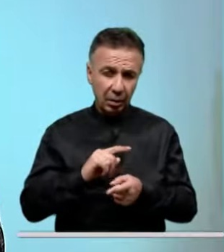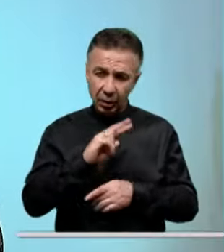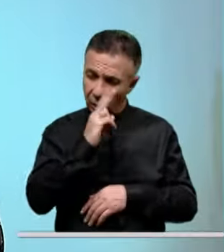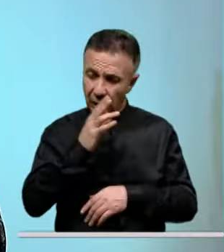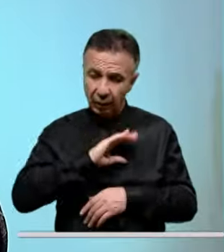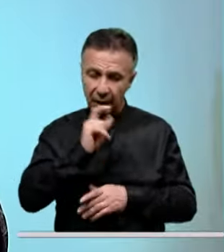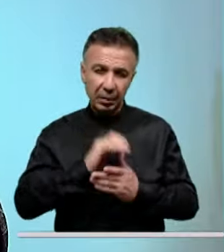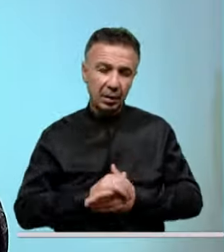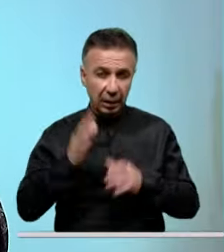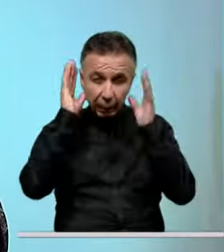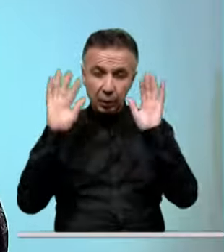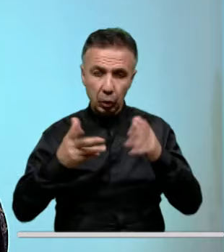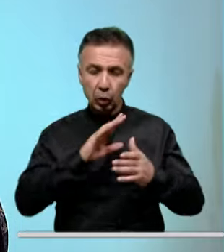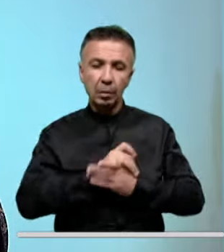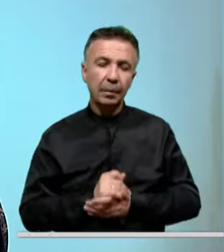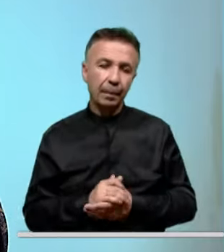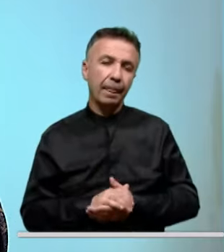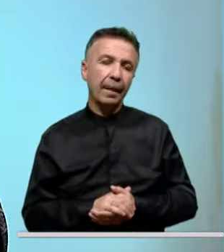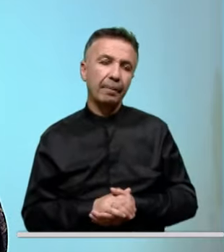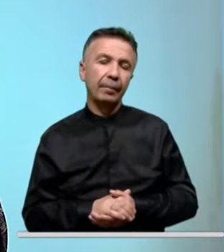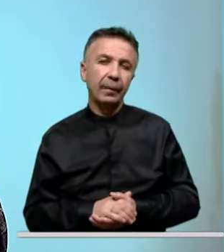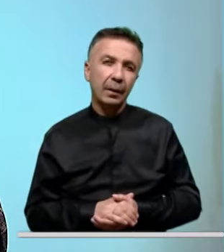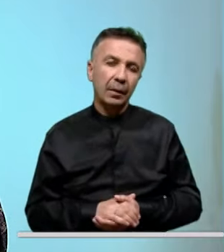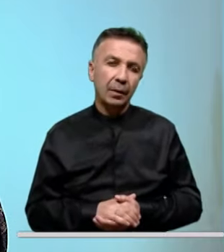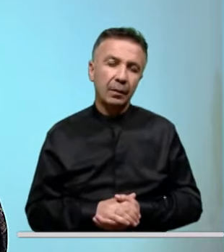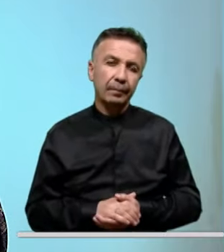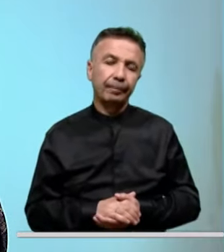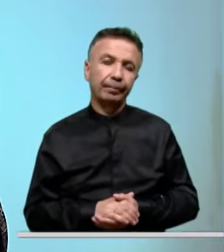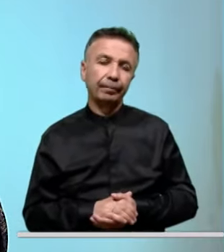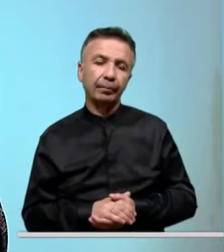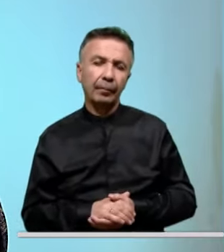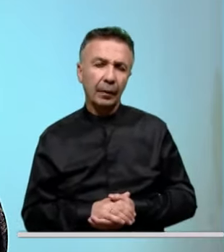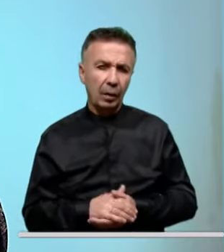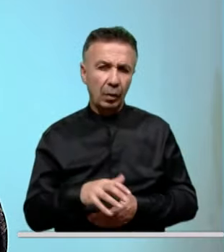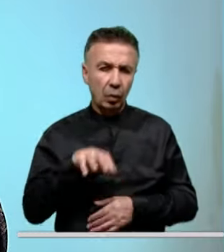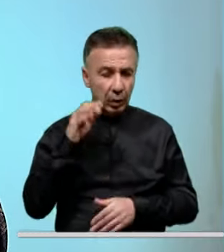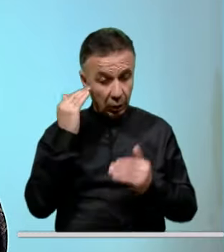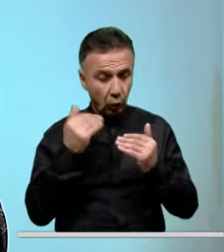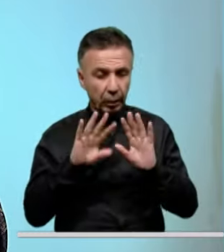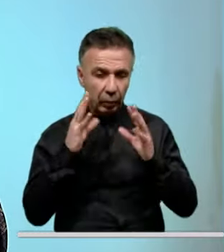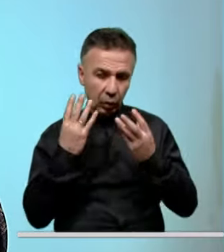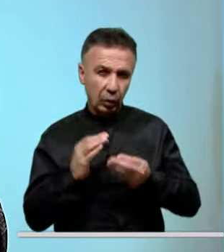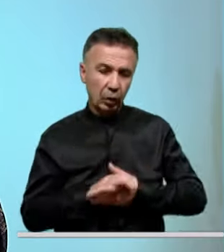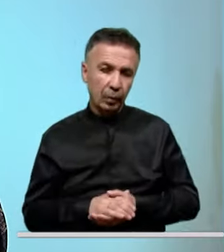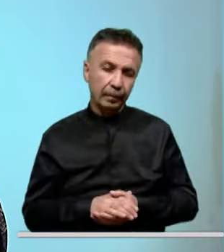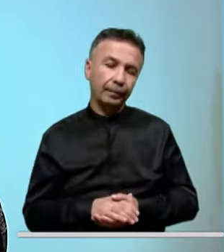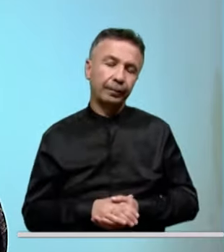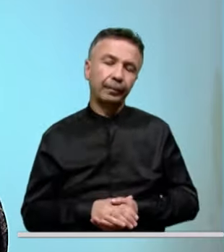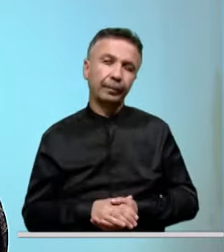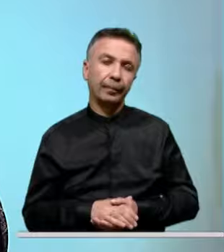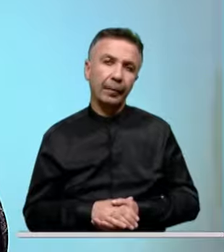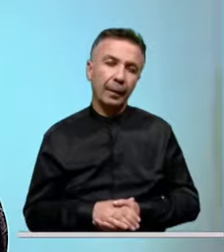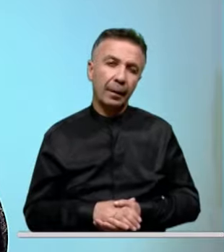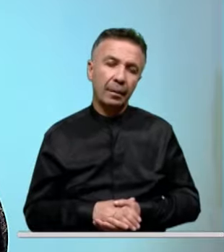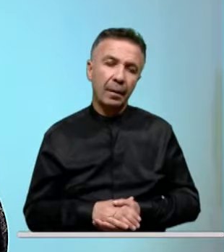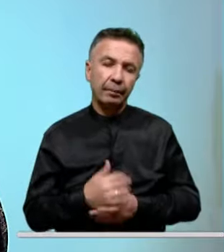Sünneti terk etmiş olur. Sünnete aykırı bir iş yapmış olur. Bugün Efendimiz Aleyhisselatü Vesselam'ın sünnetinden kısmetimiz açıldı. Evet